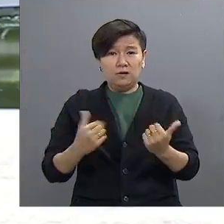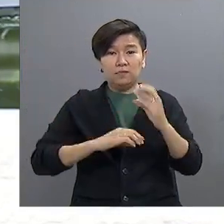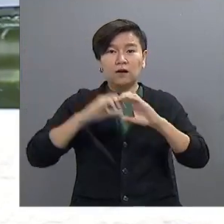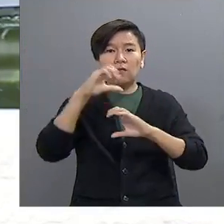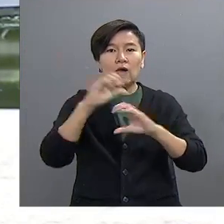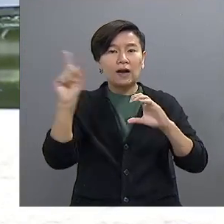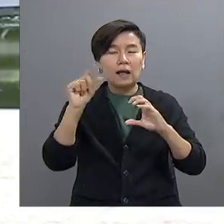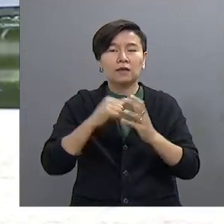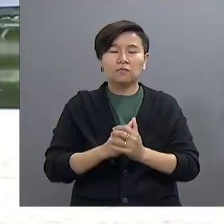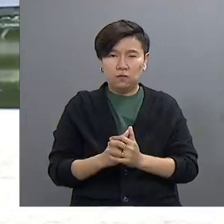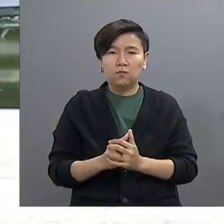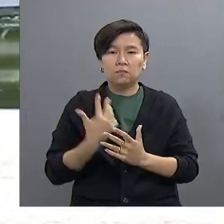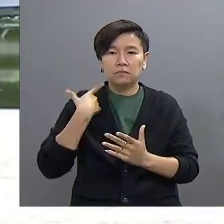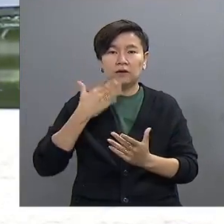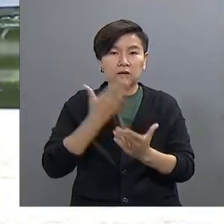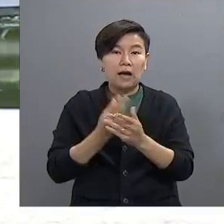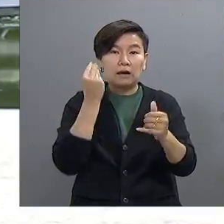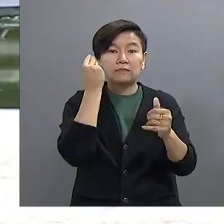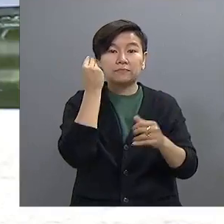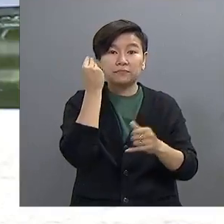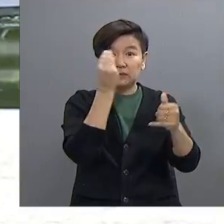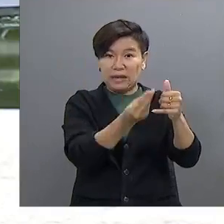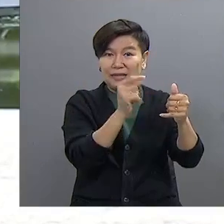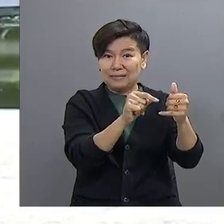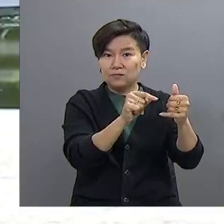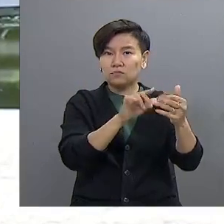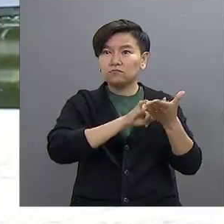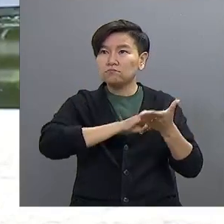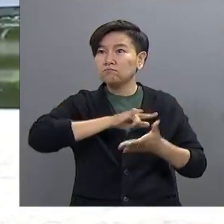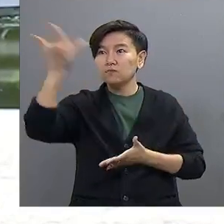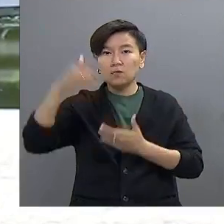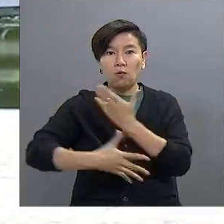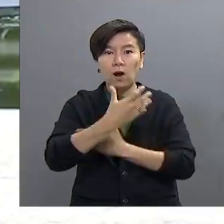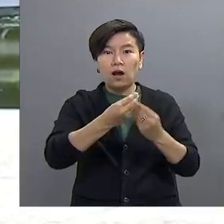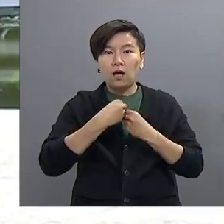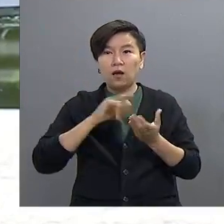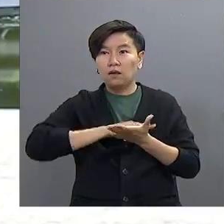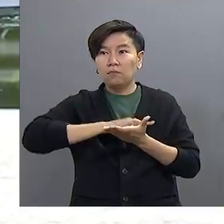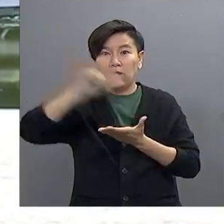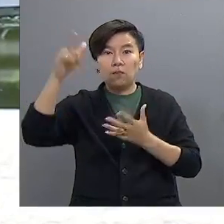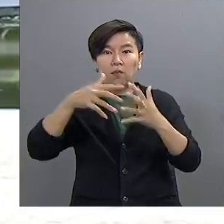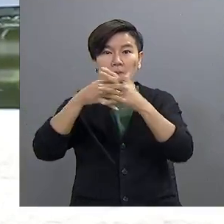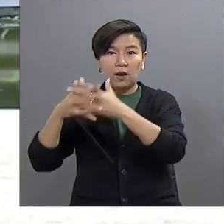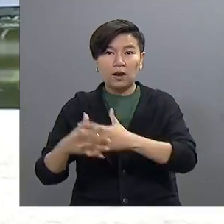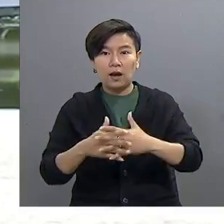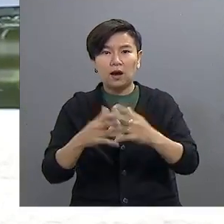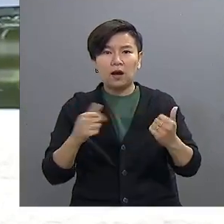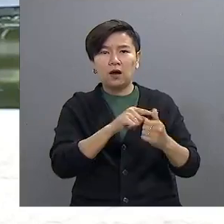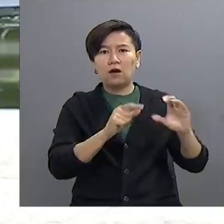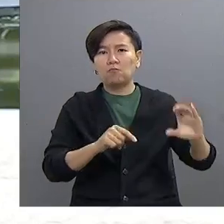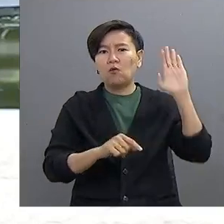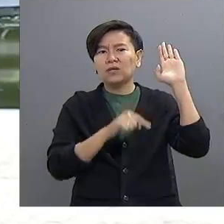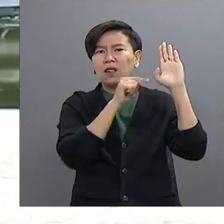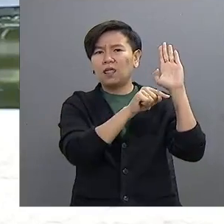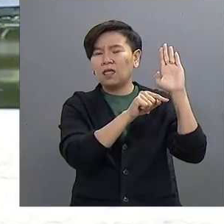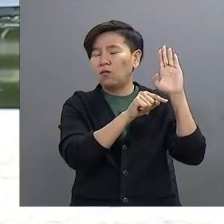เด็กนักเรียนนักศึกษาเนี่ยสนใจเพราะว่าได้ไปเปิดประสบการณ์ที่นั่นแต่ถ้าเกิดว่าไปเจอบริษัทเอกชนที่ไม่ซื่อตร